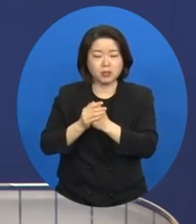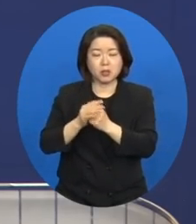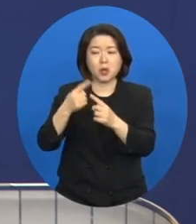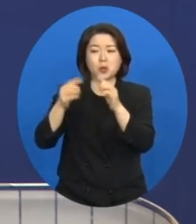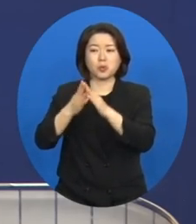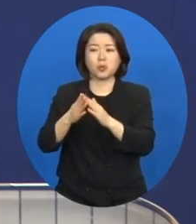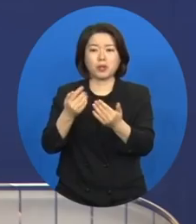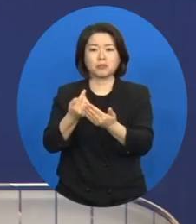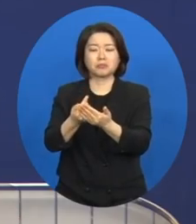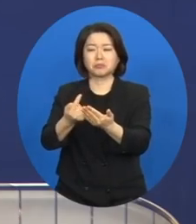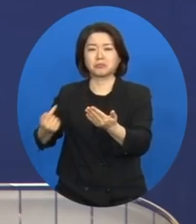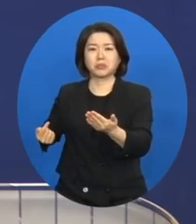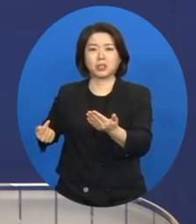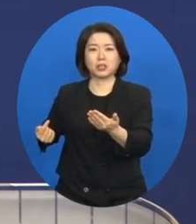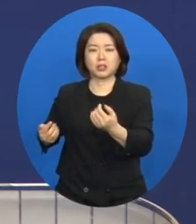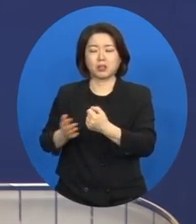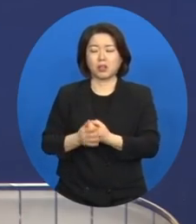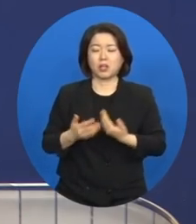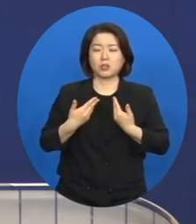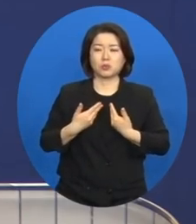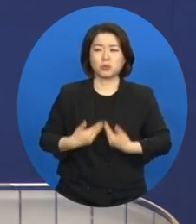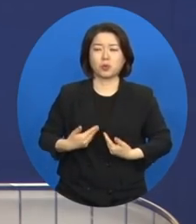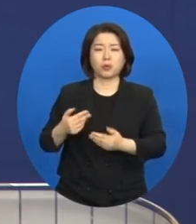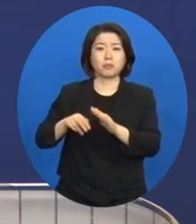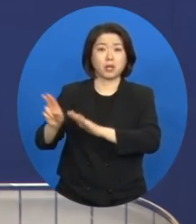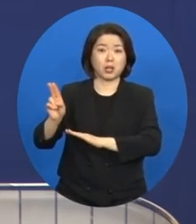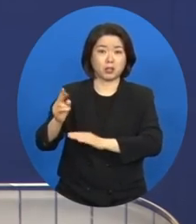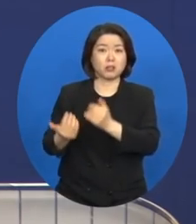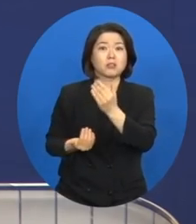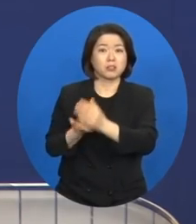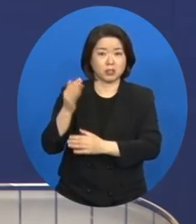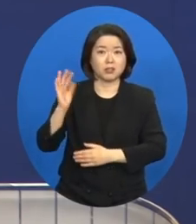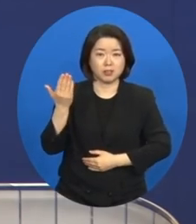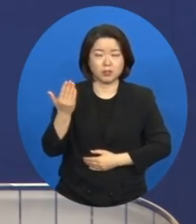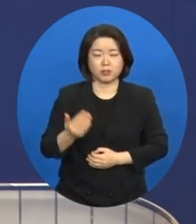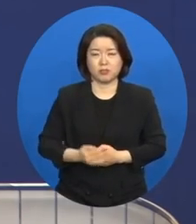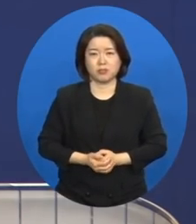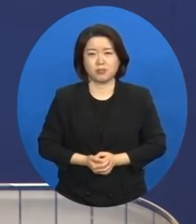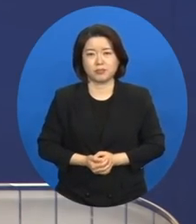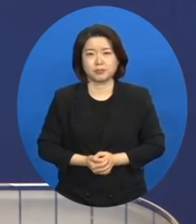세대, Silent Exodus가 일어난다는 겁니다.